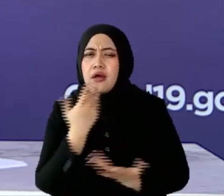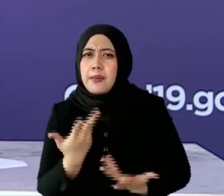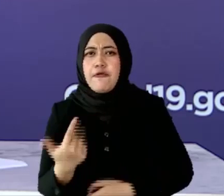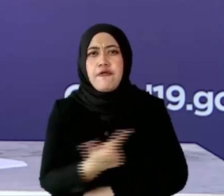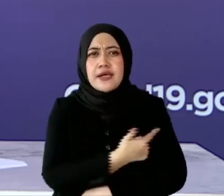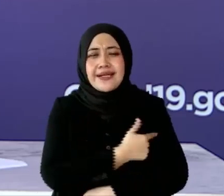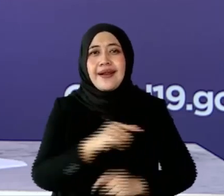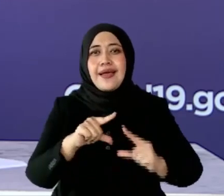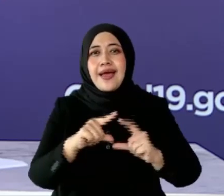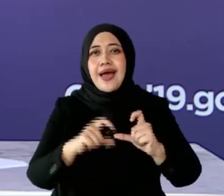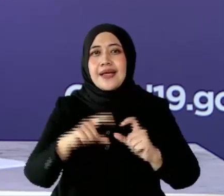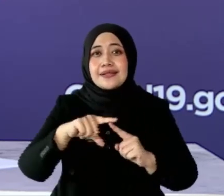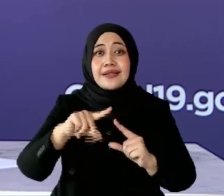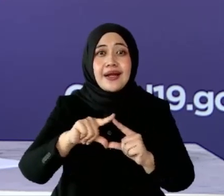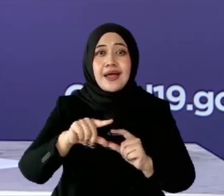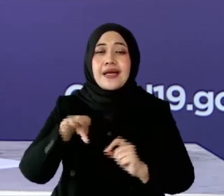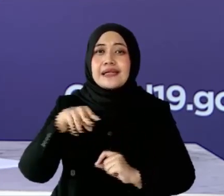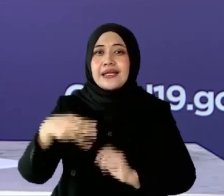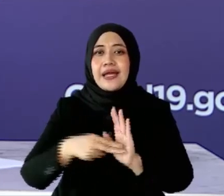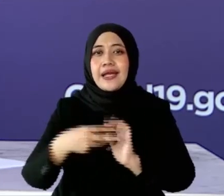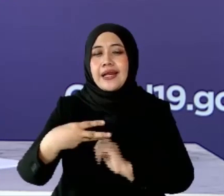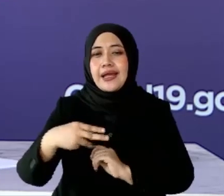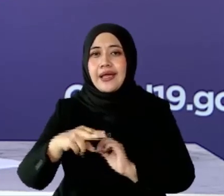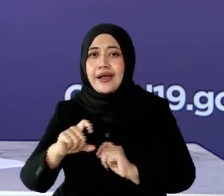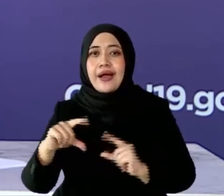COVID-19 AstraZeneca dengan nomor batch